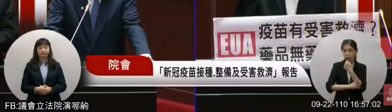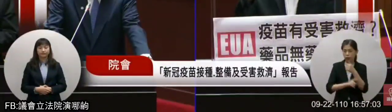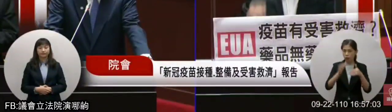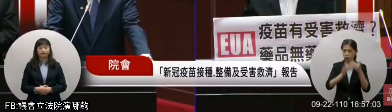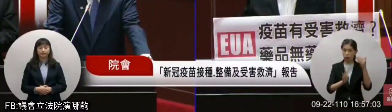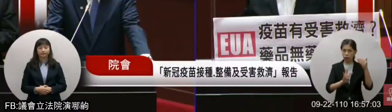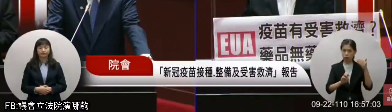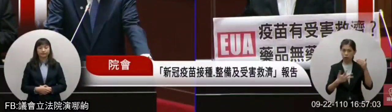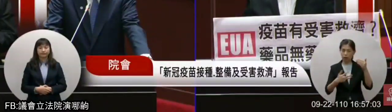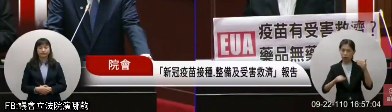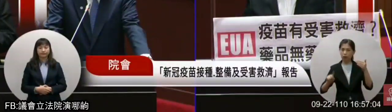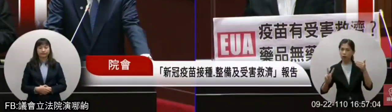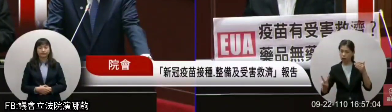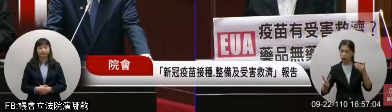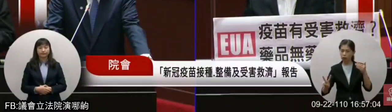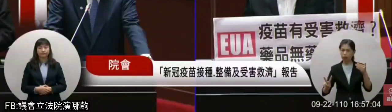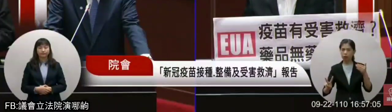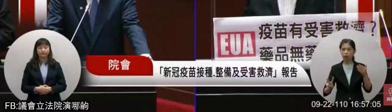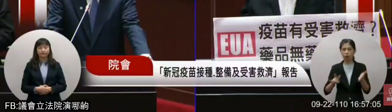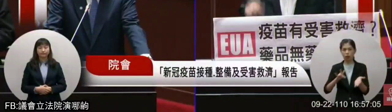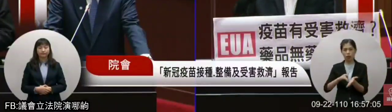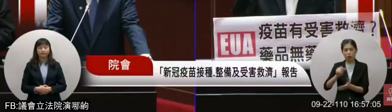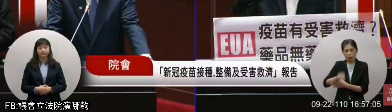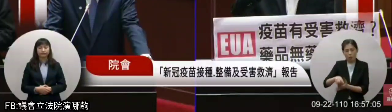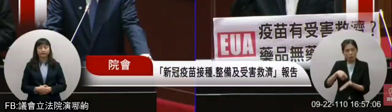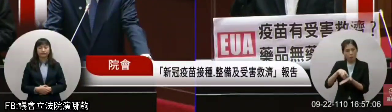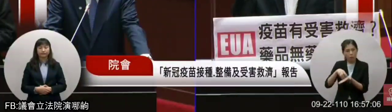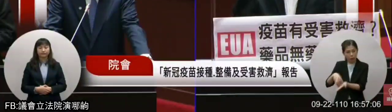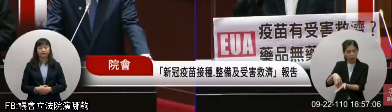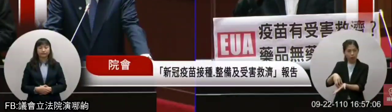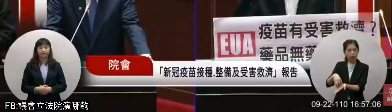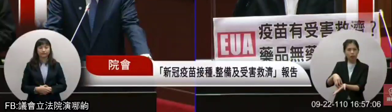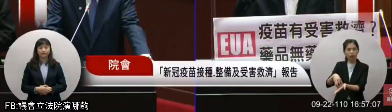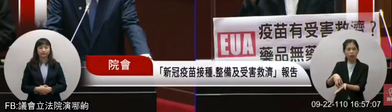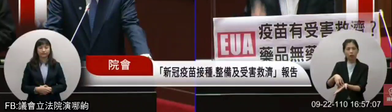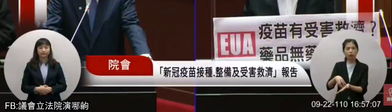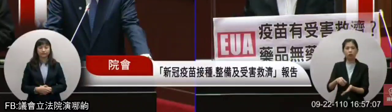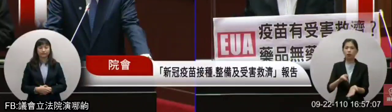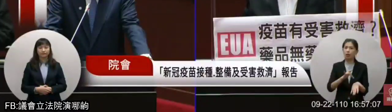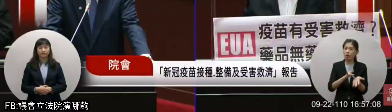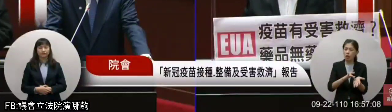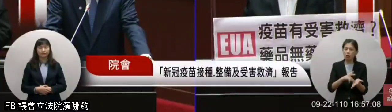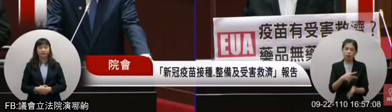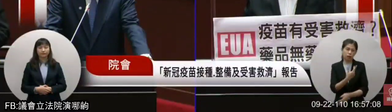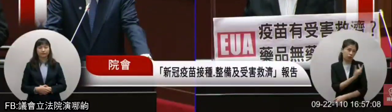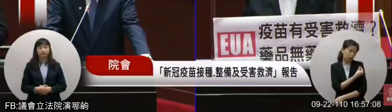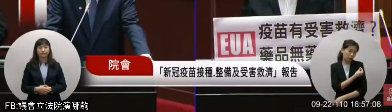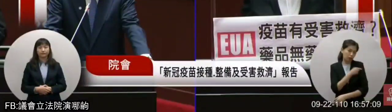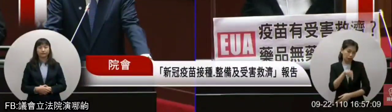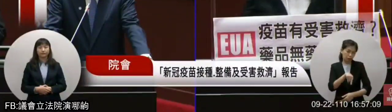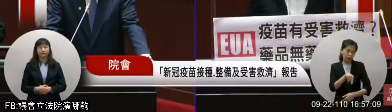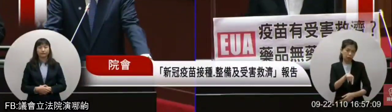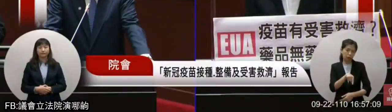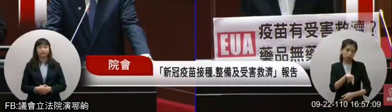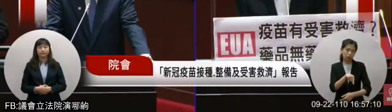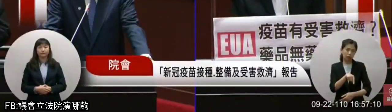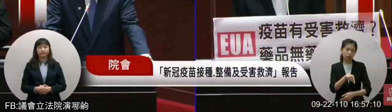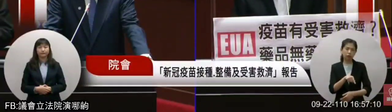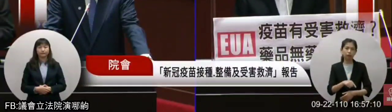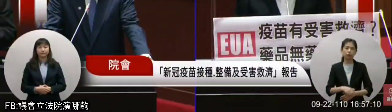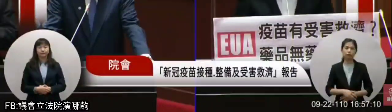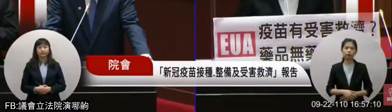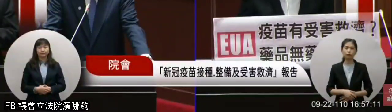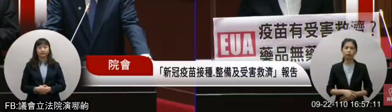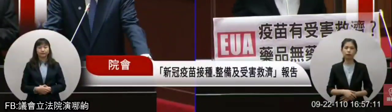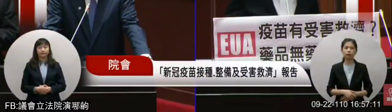让你排除这个药物许可证啊，药品就可能有药物跟疫苗。那他说在这样的一